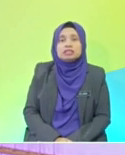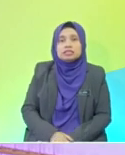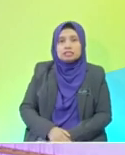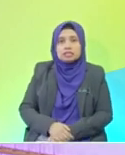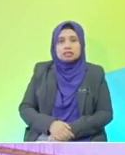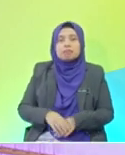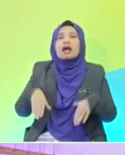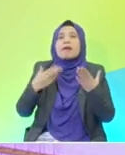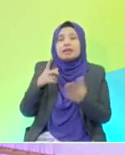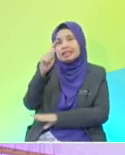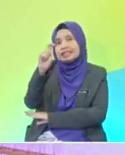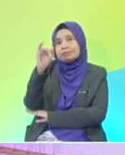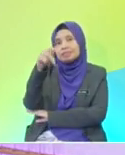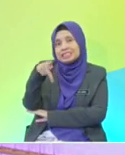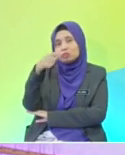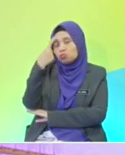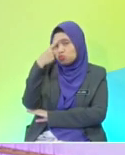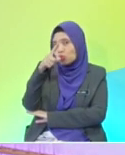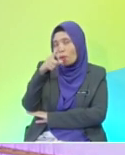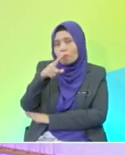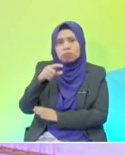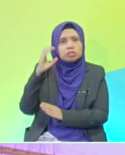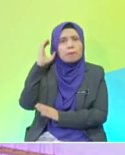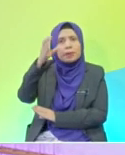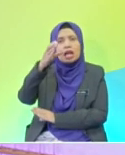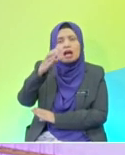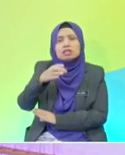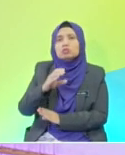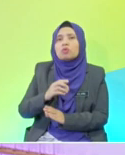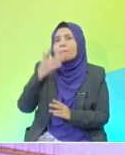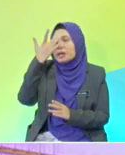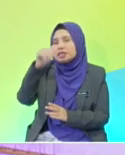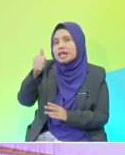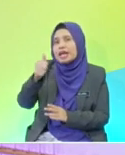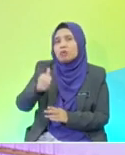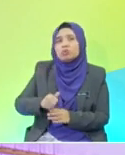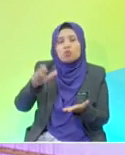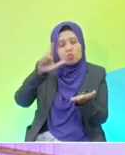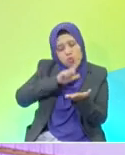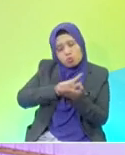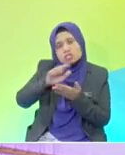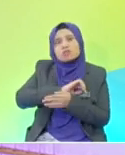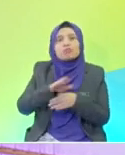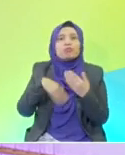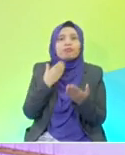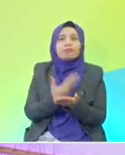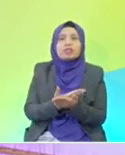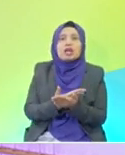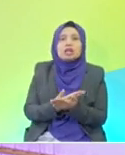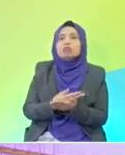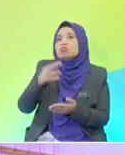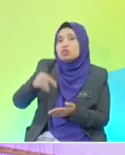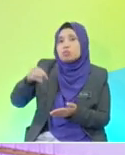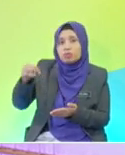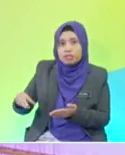titik untuk Cemerlang kertas 1 dimana sebelum 3 perkara yang perlu calon-calon ataupun